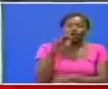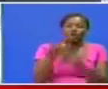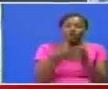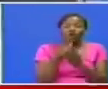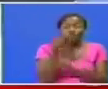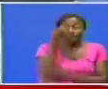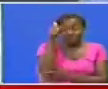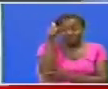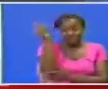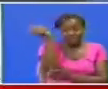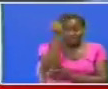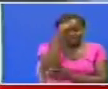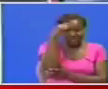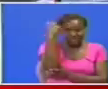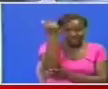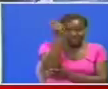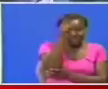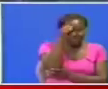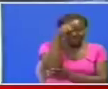tupeperushe bendera.